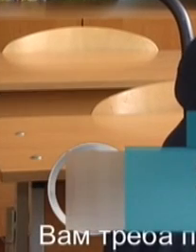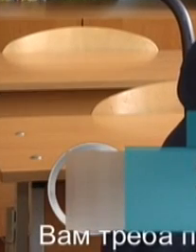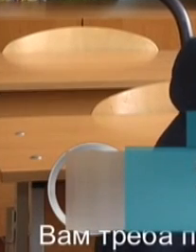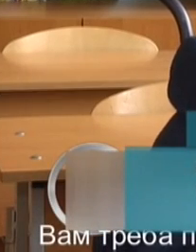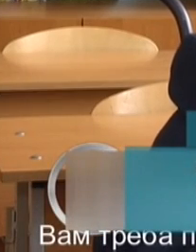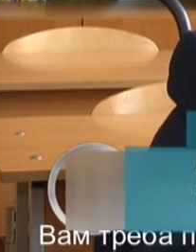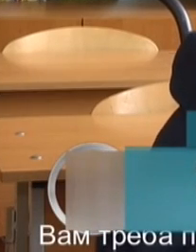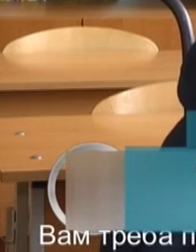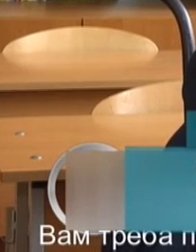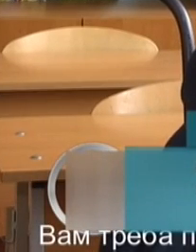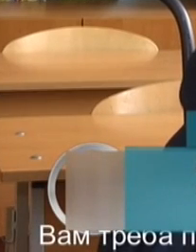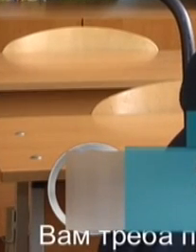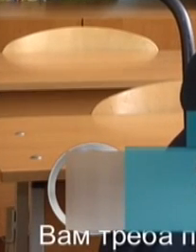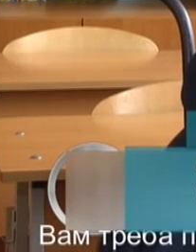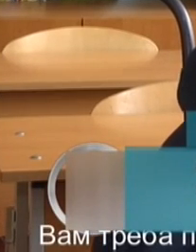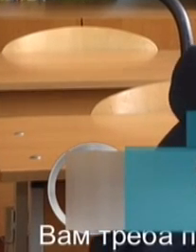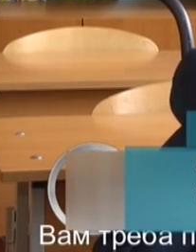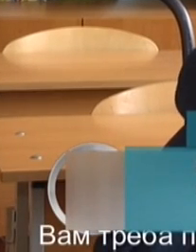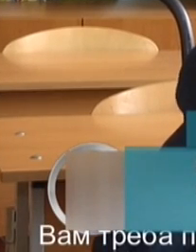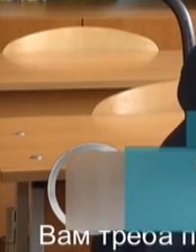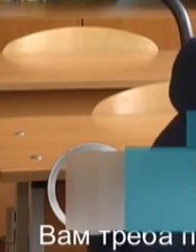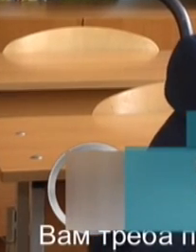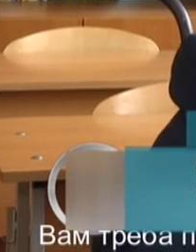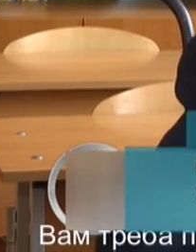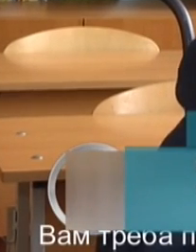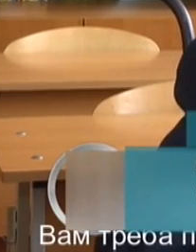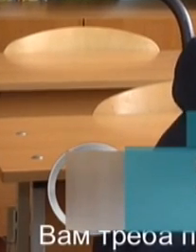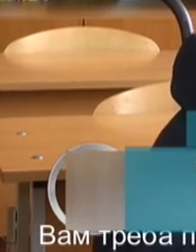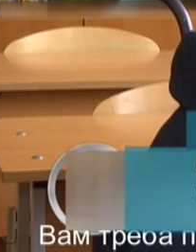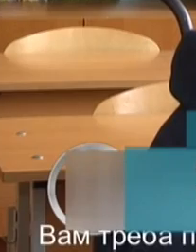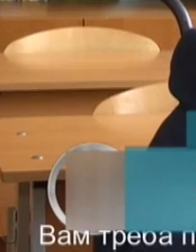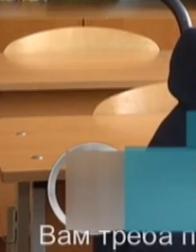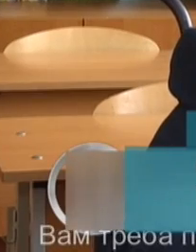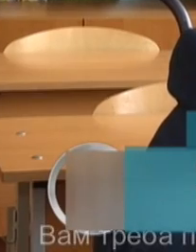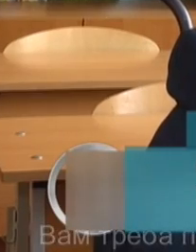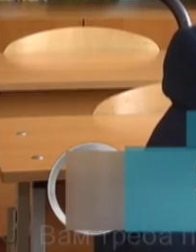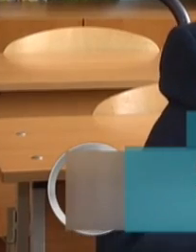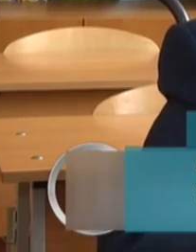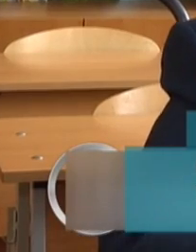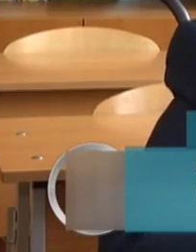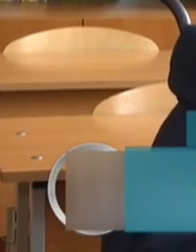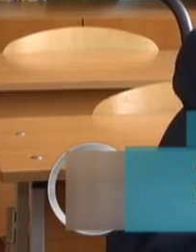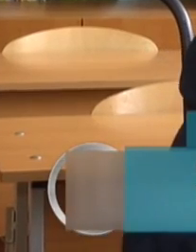правди добре, а зараз буде правда, і не так. Правди, то буде правда.